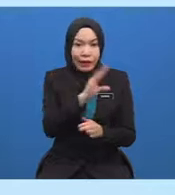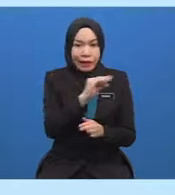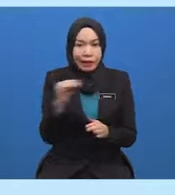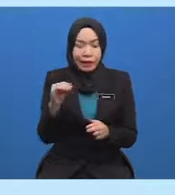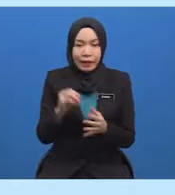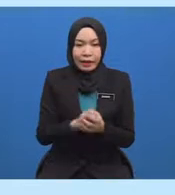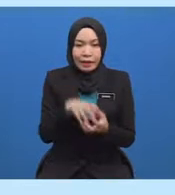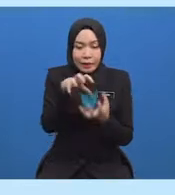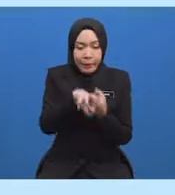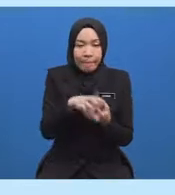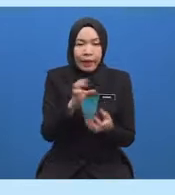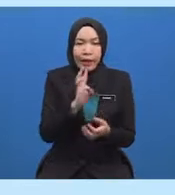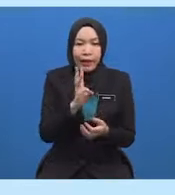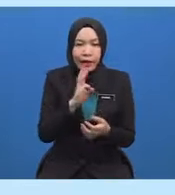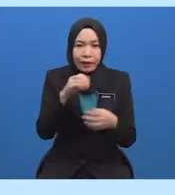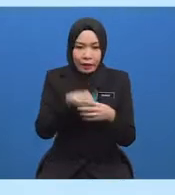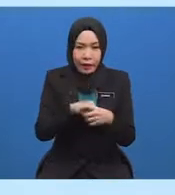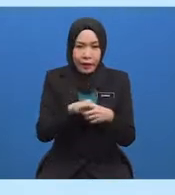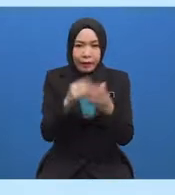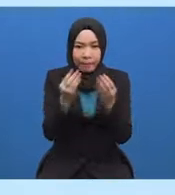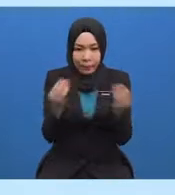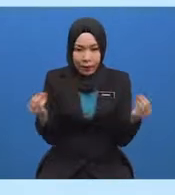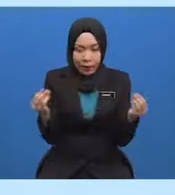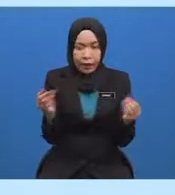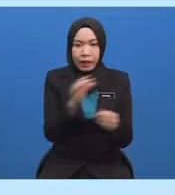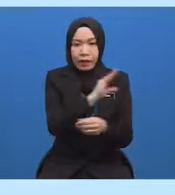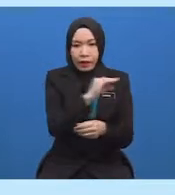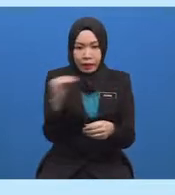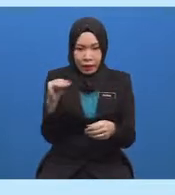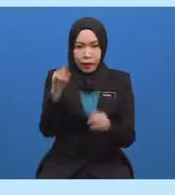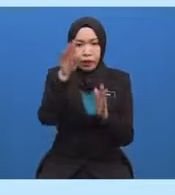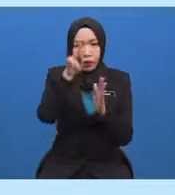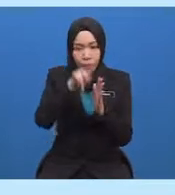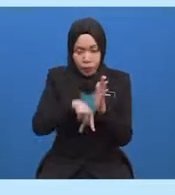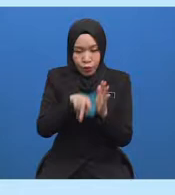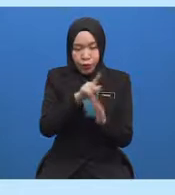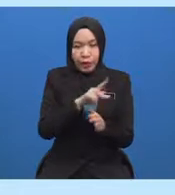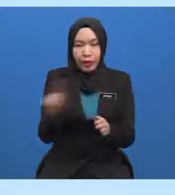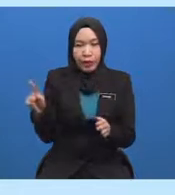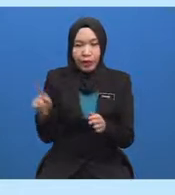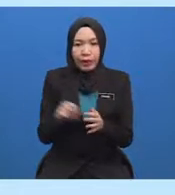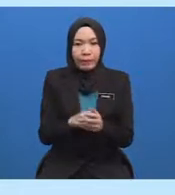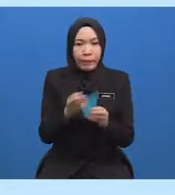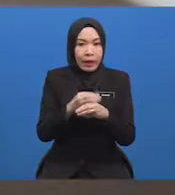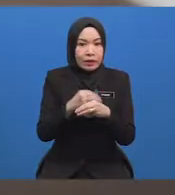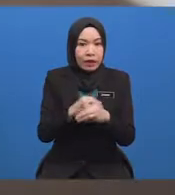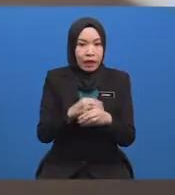kedalam tanah make risiko kejadian gerakkan jizim dapat dikurangkan